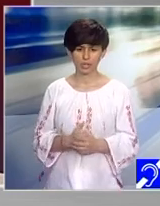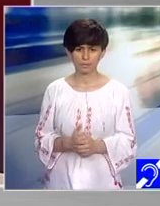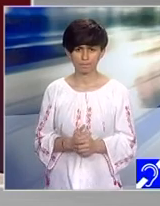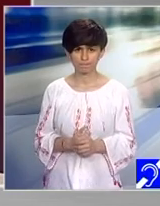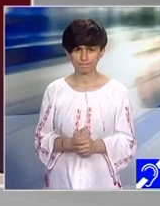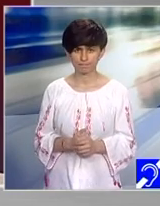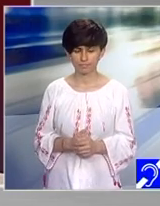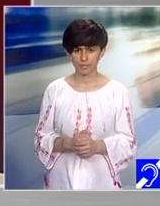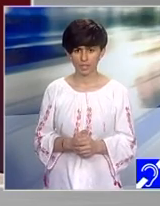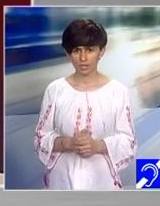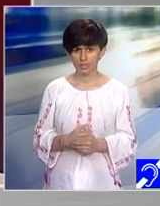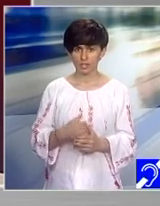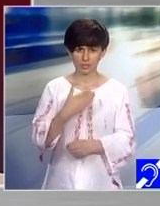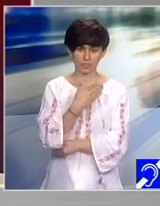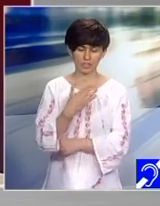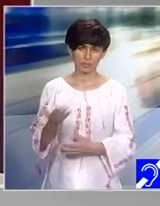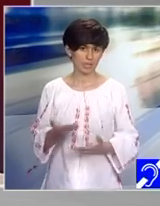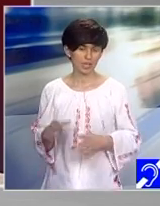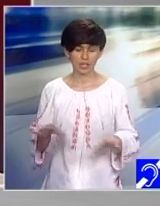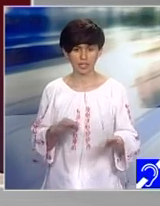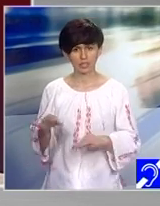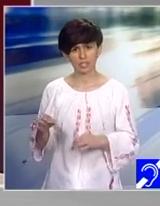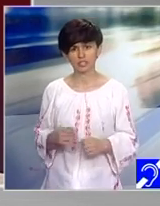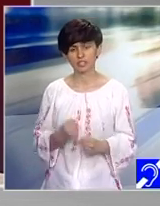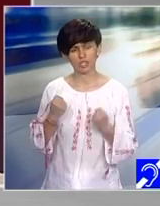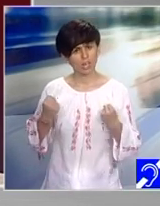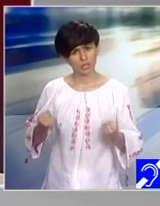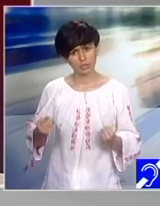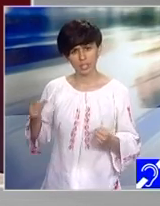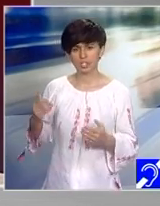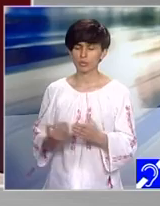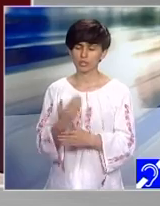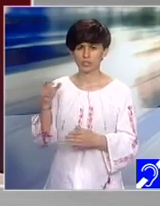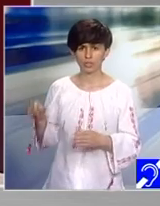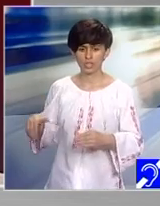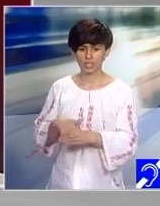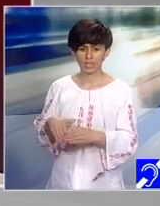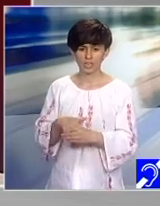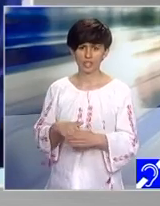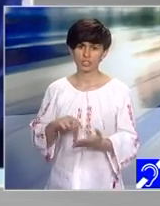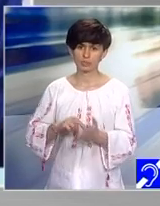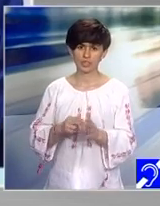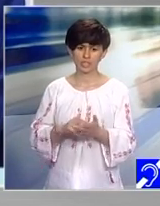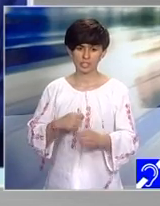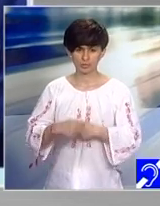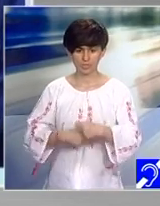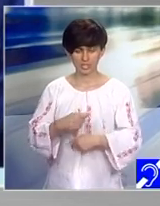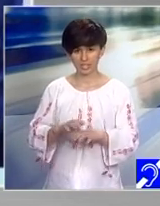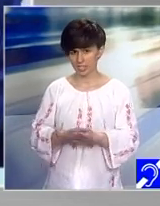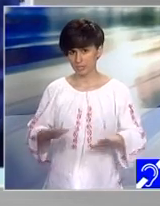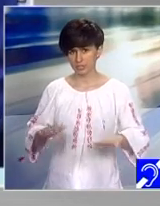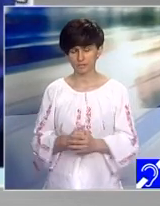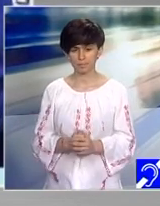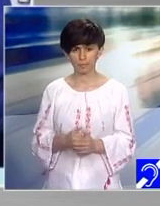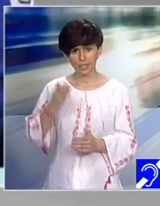ales companiile care găsesc tot mai greu noi angajați pregătiți cu adevărat în meseriile de bază. La